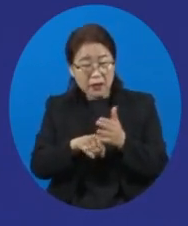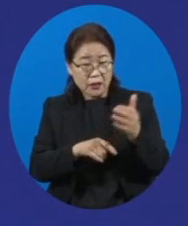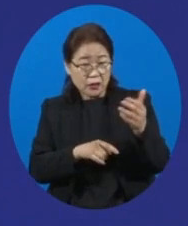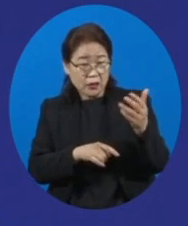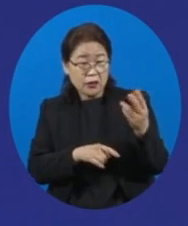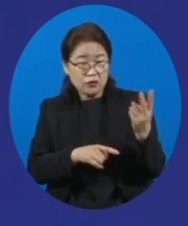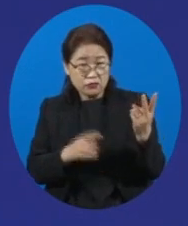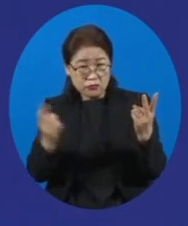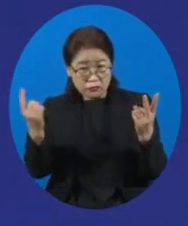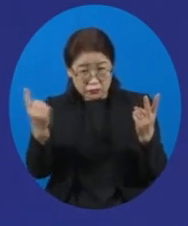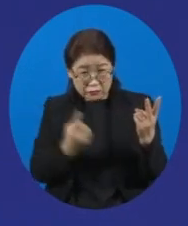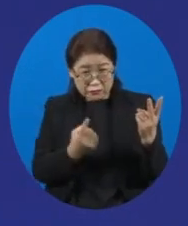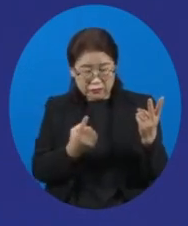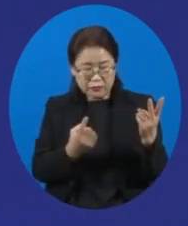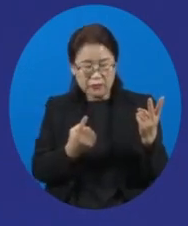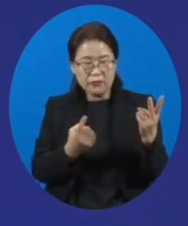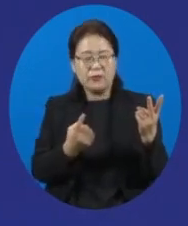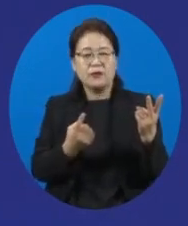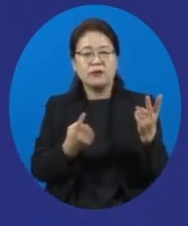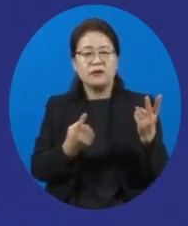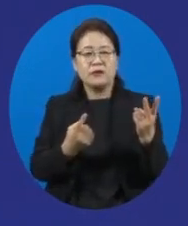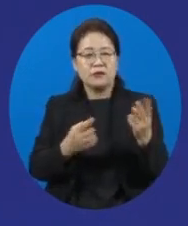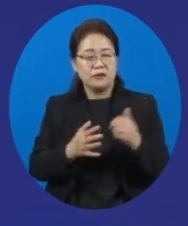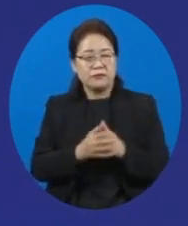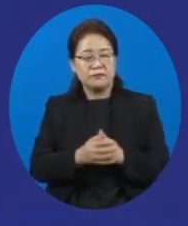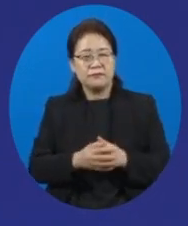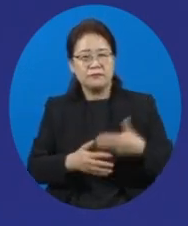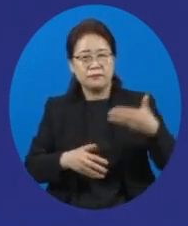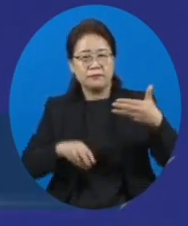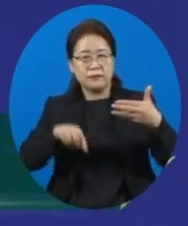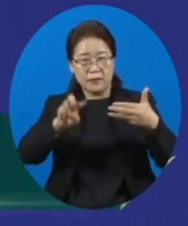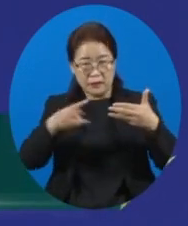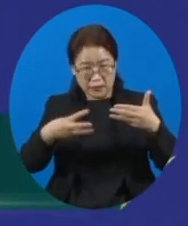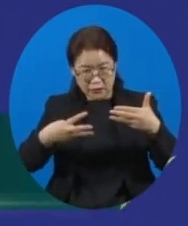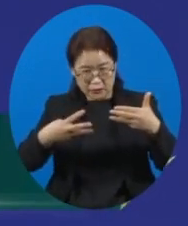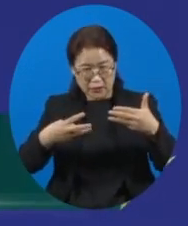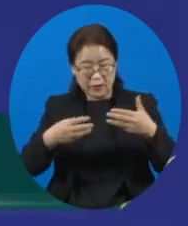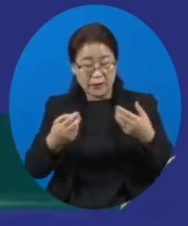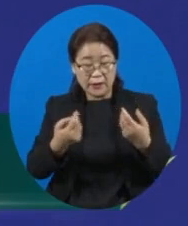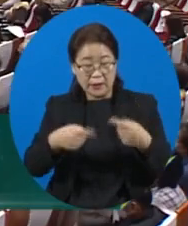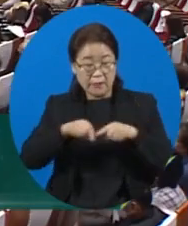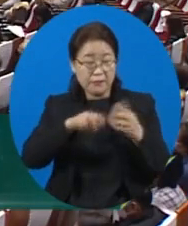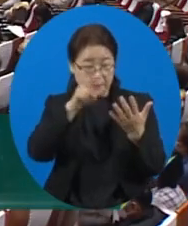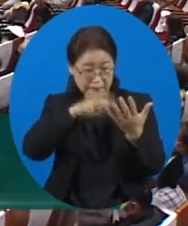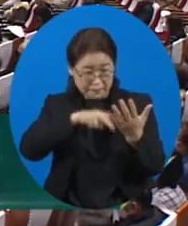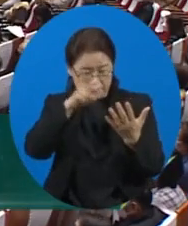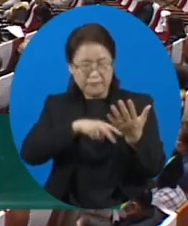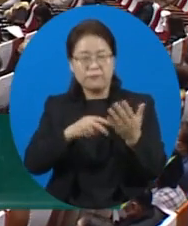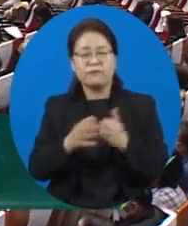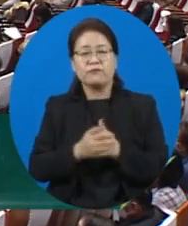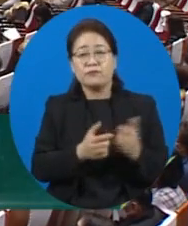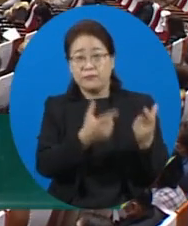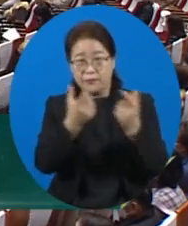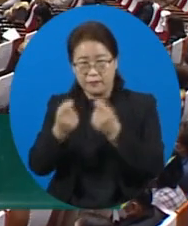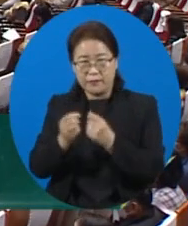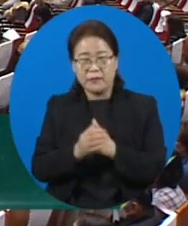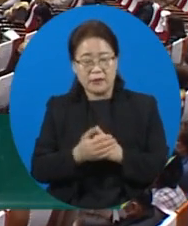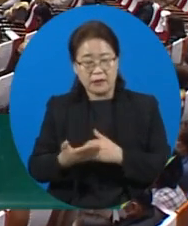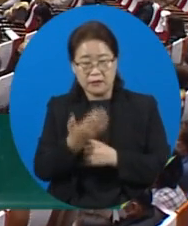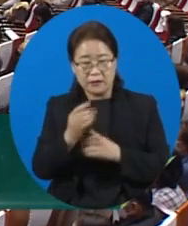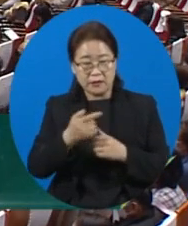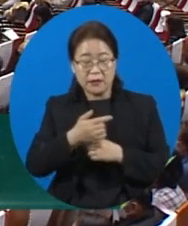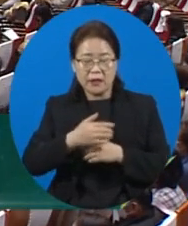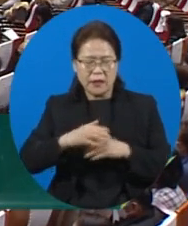하와를 찾아오셨습니까? 우리 8절 상반절의 말씀을 함께 읽겠습니다. 다 같이요. 그들이